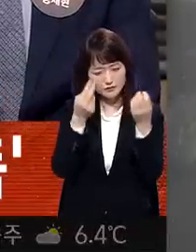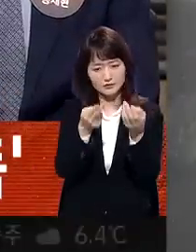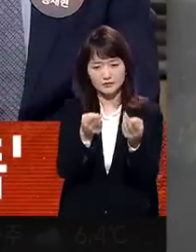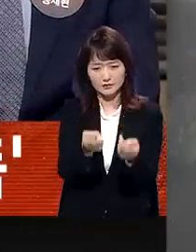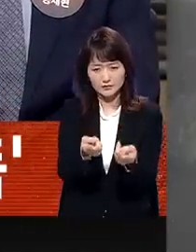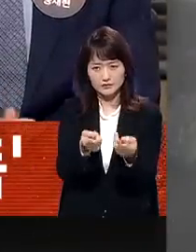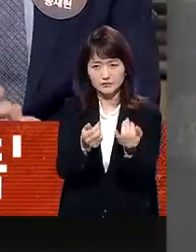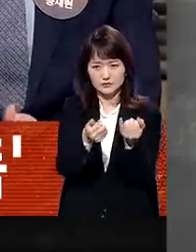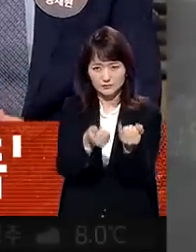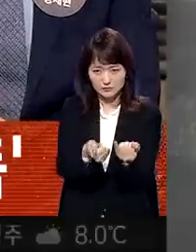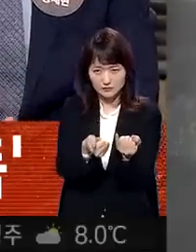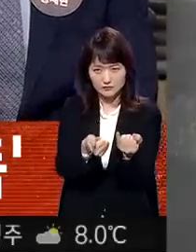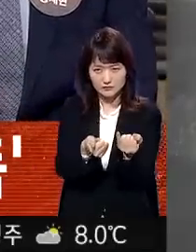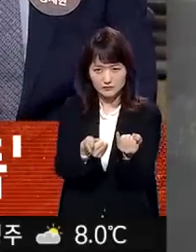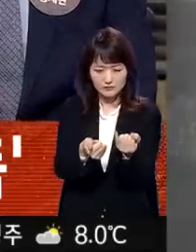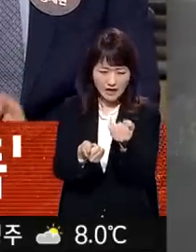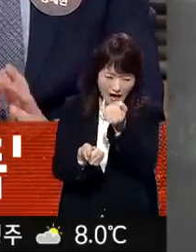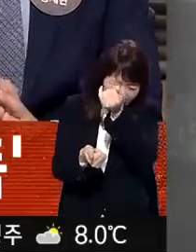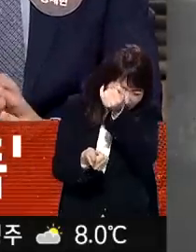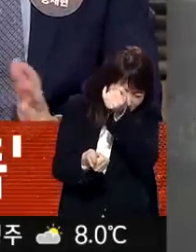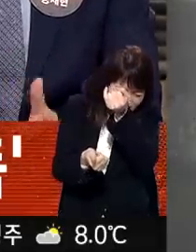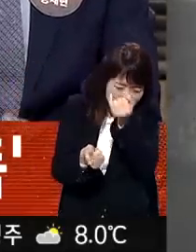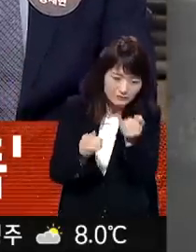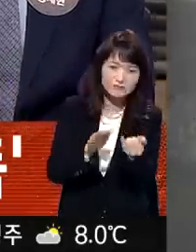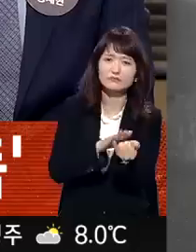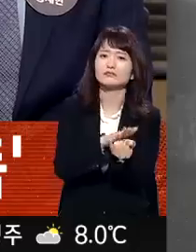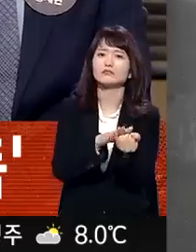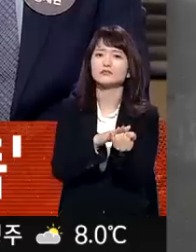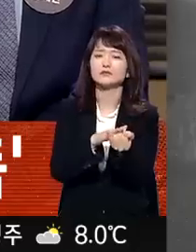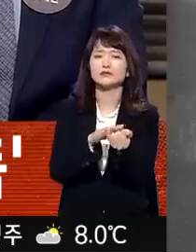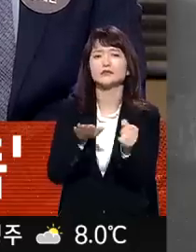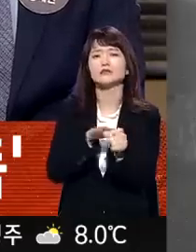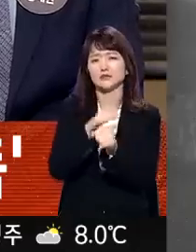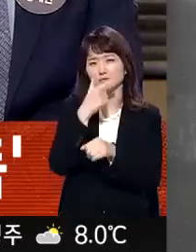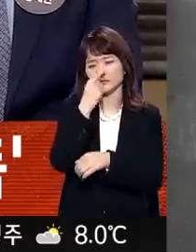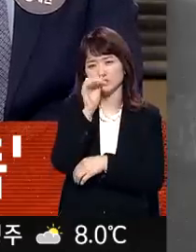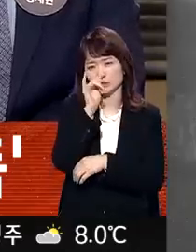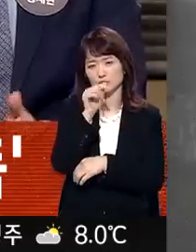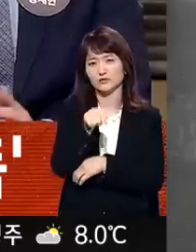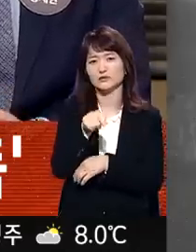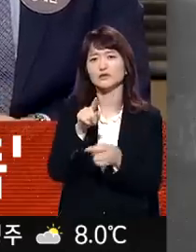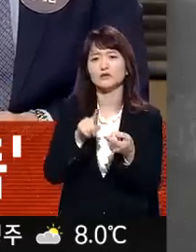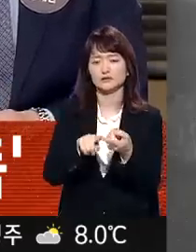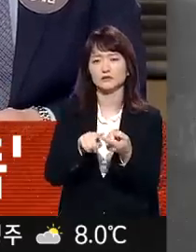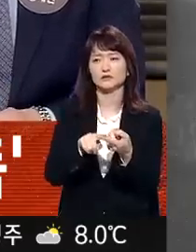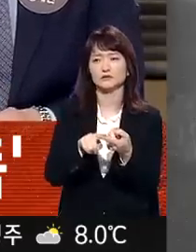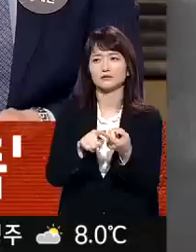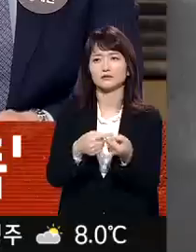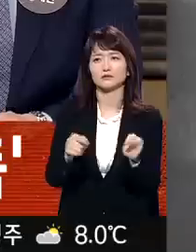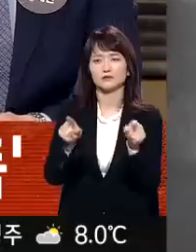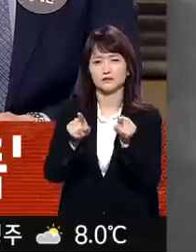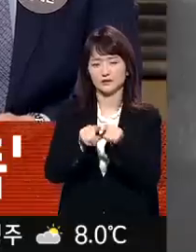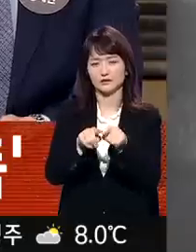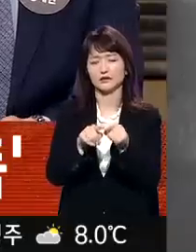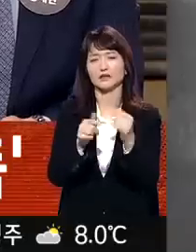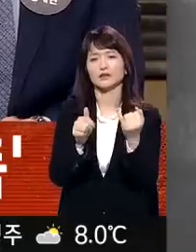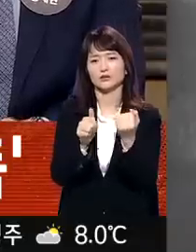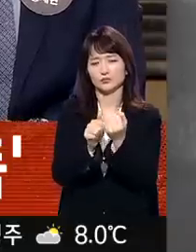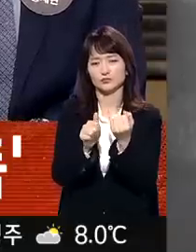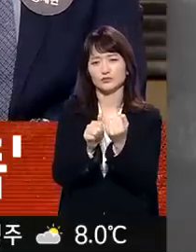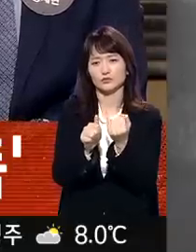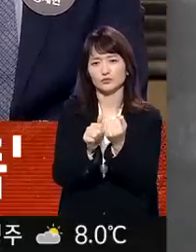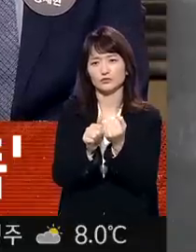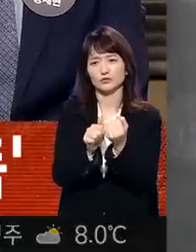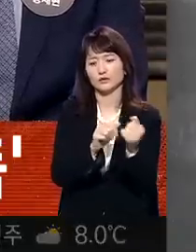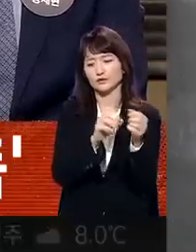부위만 계속 만진다는 거는 정말 애정 결핍일 수 있으니까요. 그런 부분에 대해서는 조금 같이 부부끼리 잘 좀